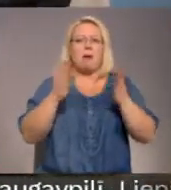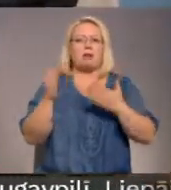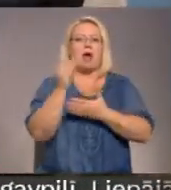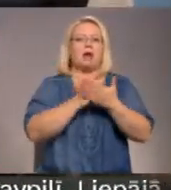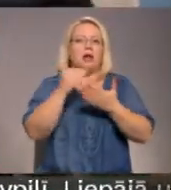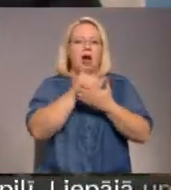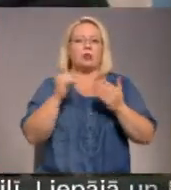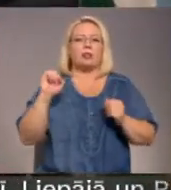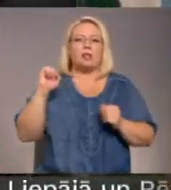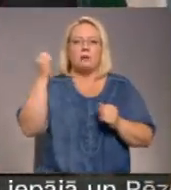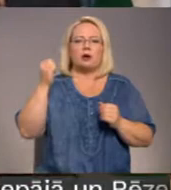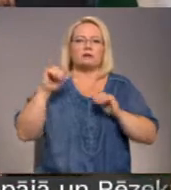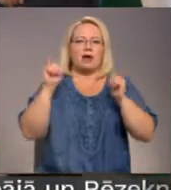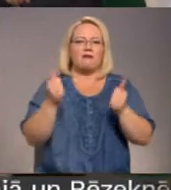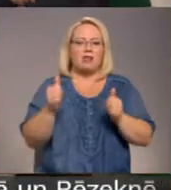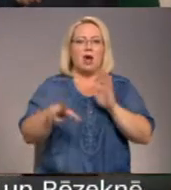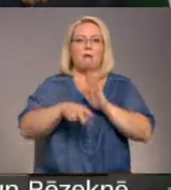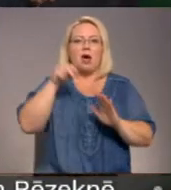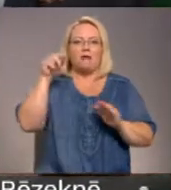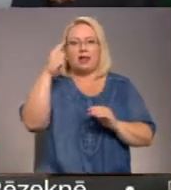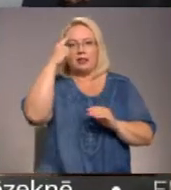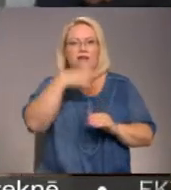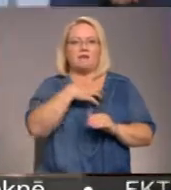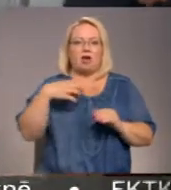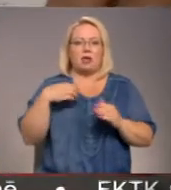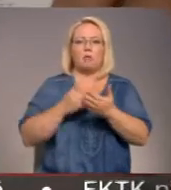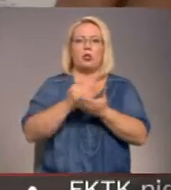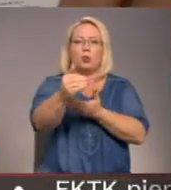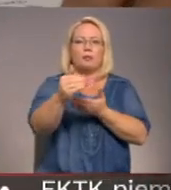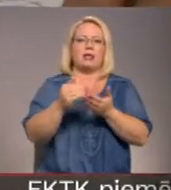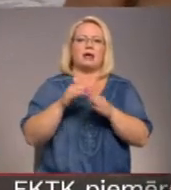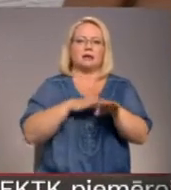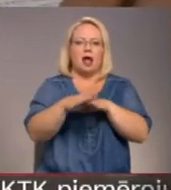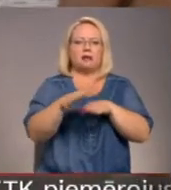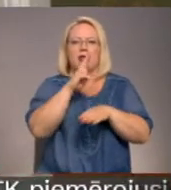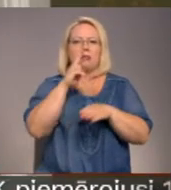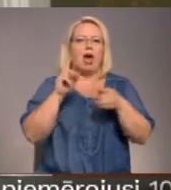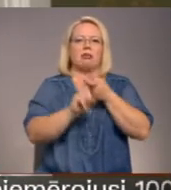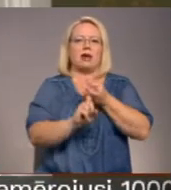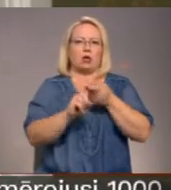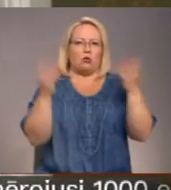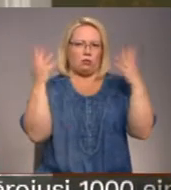atkārtoti demokrātiskā ceļā pārvēlētā Indijas valdība turpinās realizēt neatkarīgu politiku.